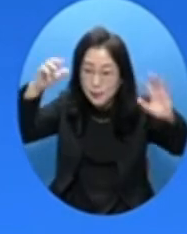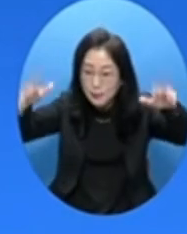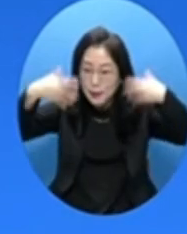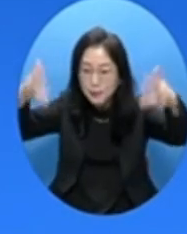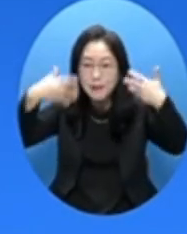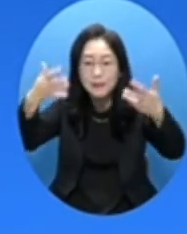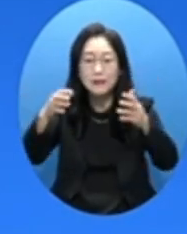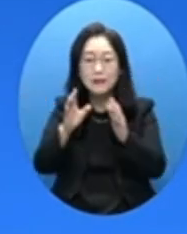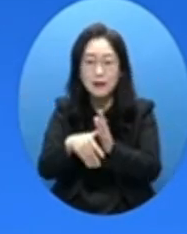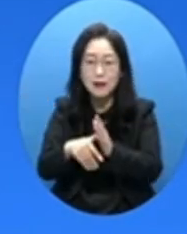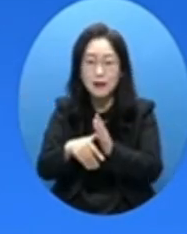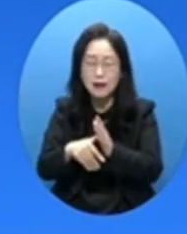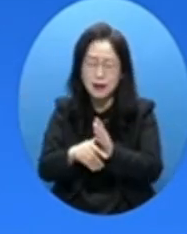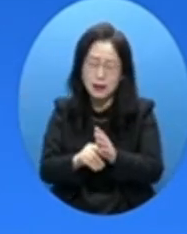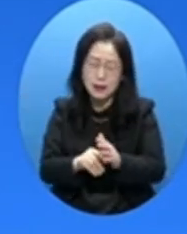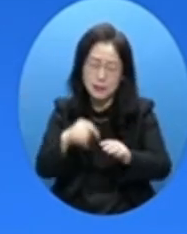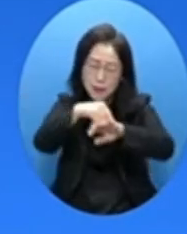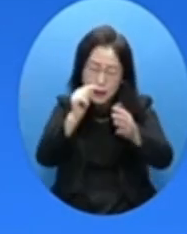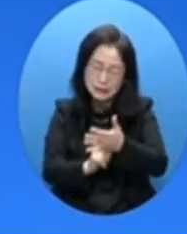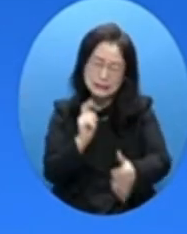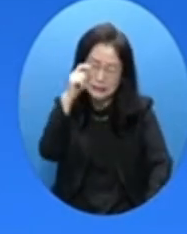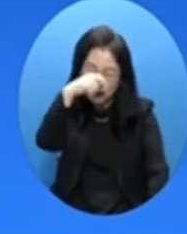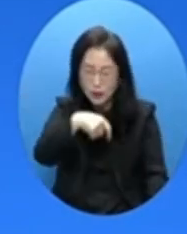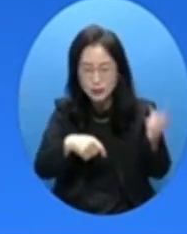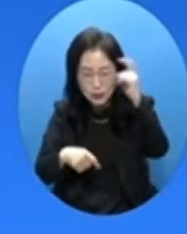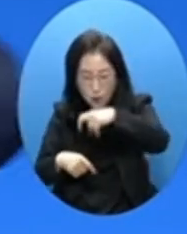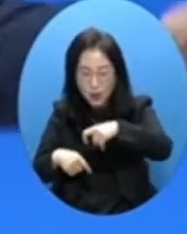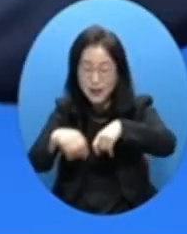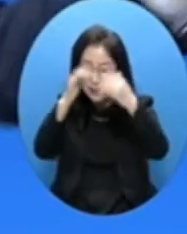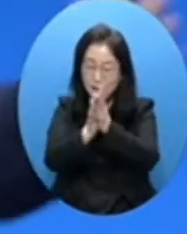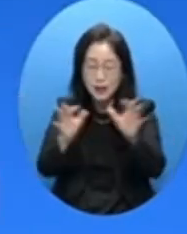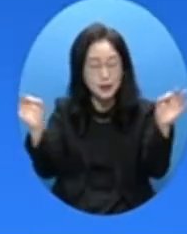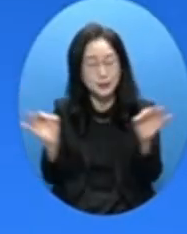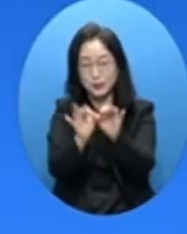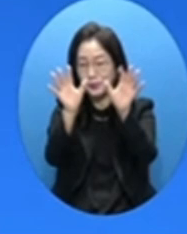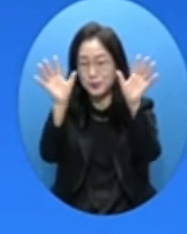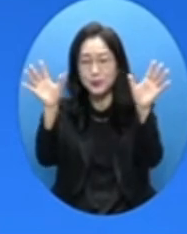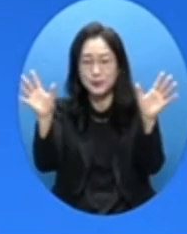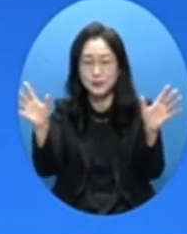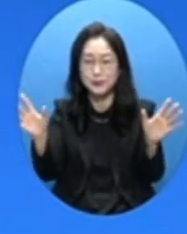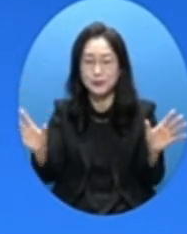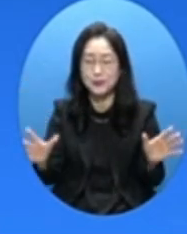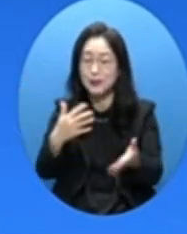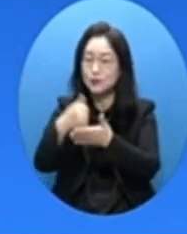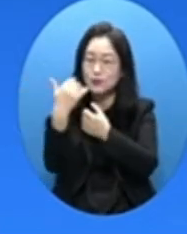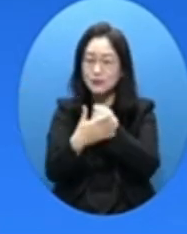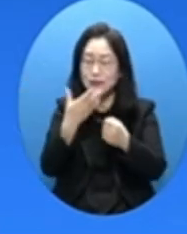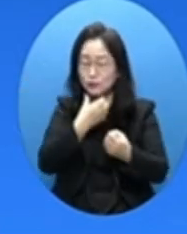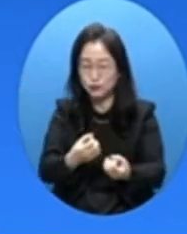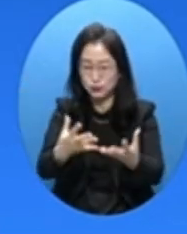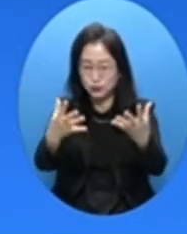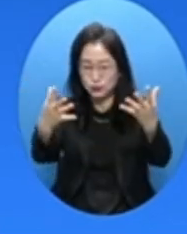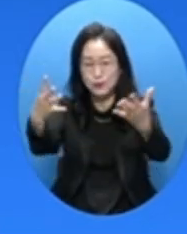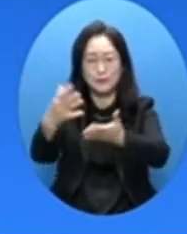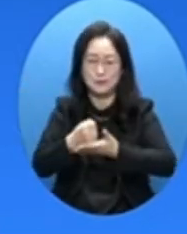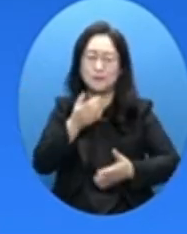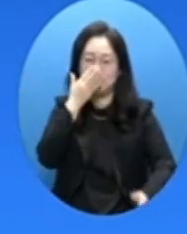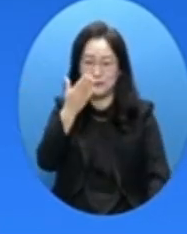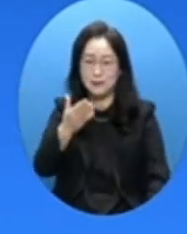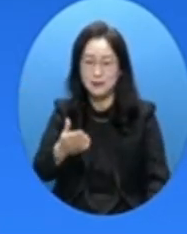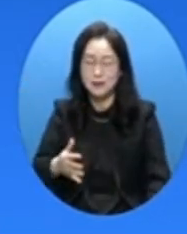때 혼탁해질 우리 마음에는 모든 더러운 것이 다 사라져 버리고 주의 은혜와 축복이 임하게 되는 것입니다